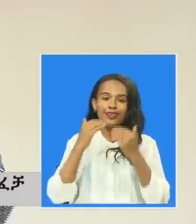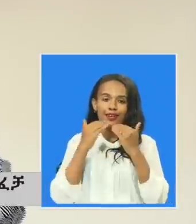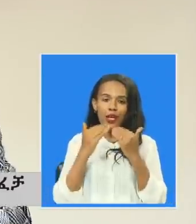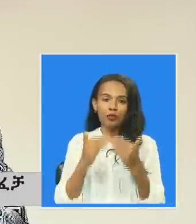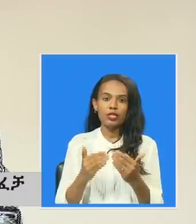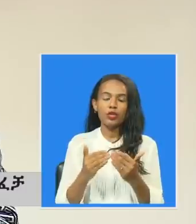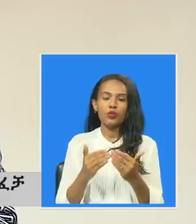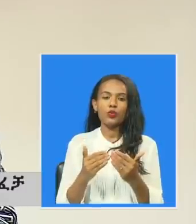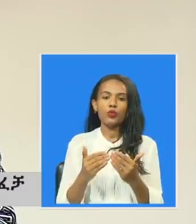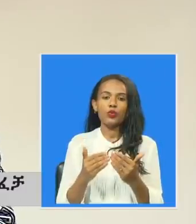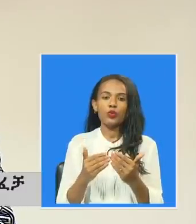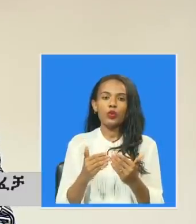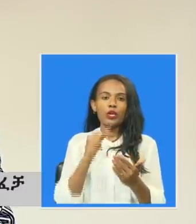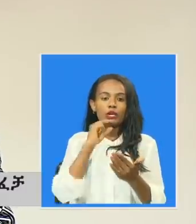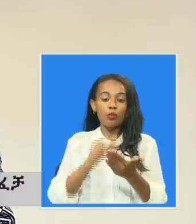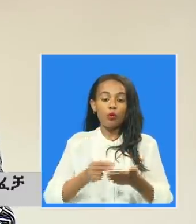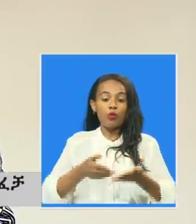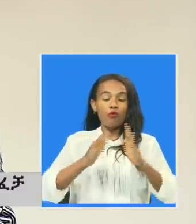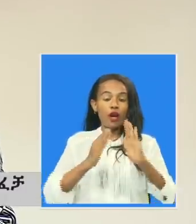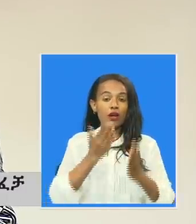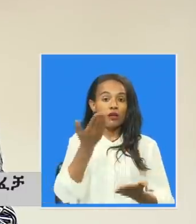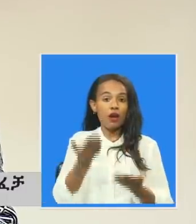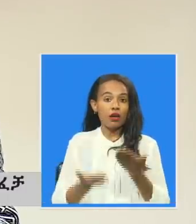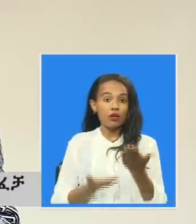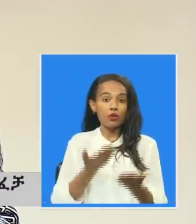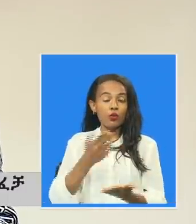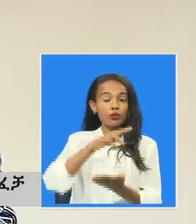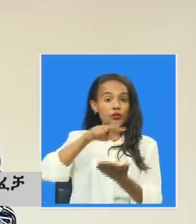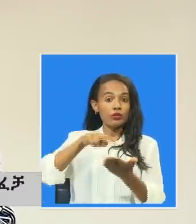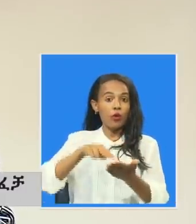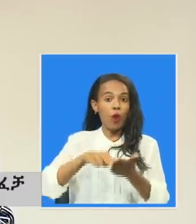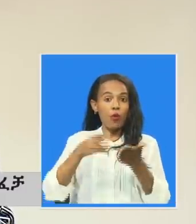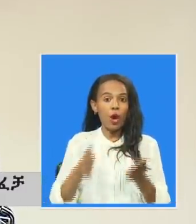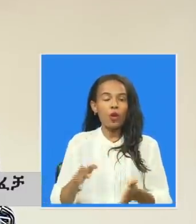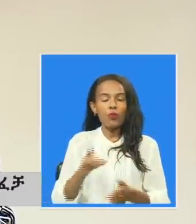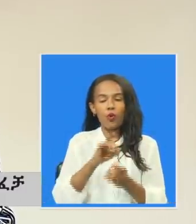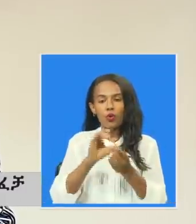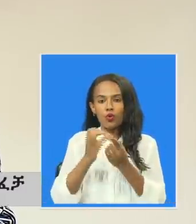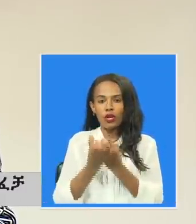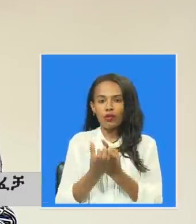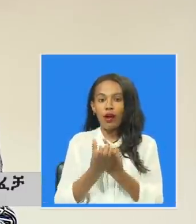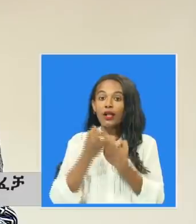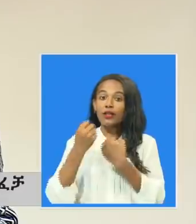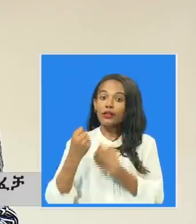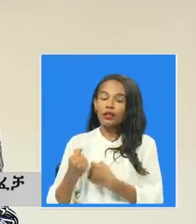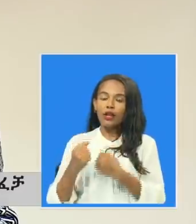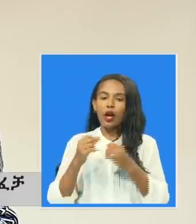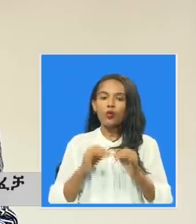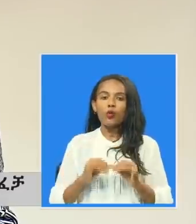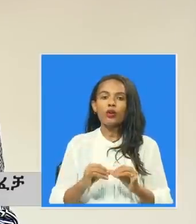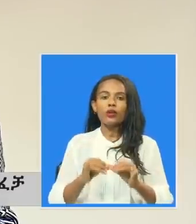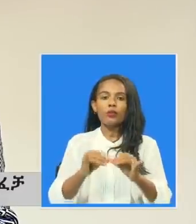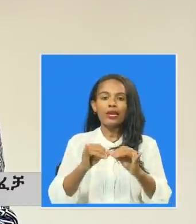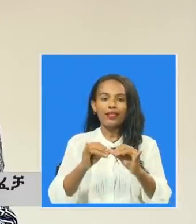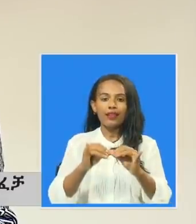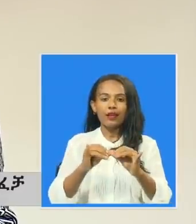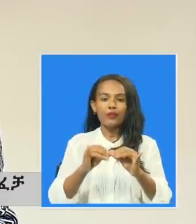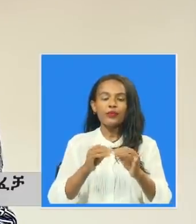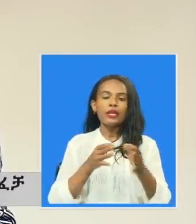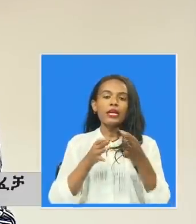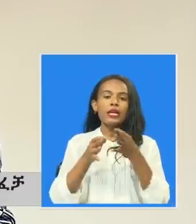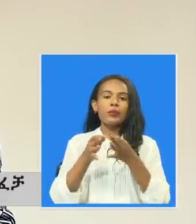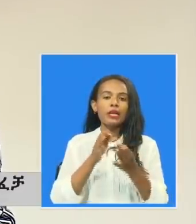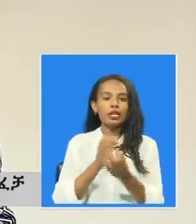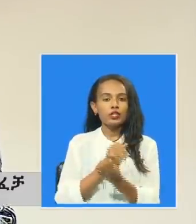እያመሰገንኩ የበጎ ፈቃድ አገልግሎት ተቋማዊ በሆነ መልኩ ተጠናክሮ እንደሚቀጥል